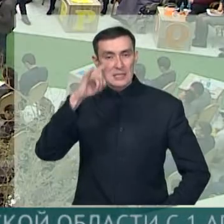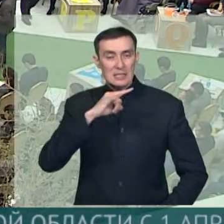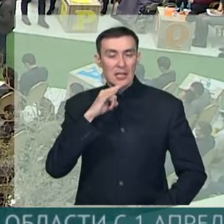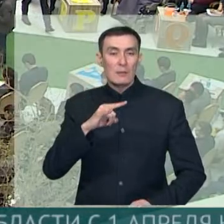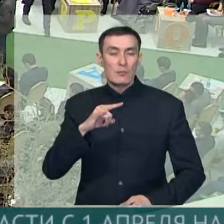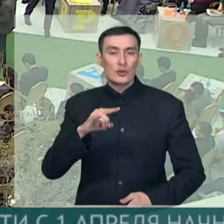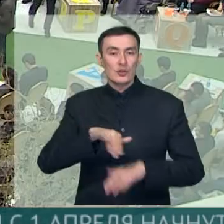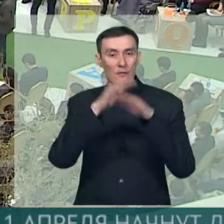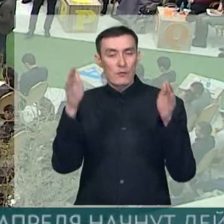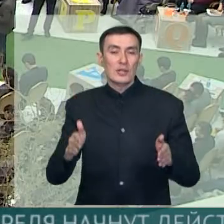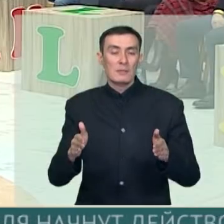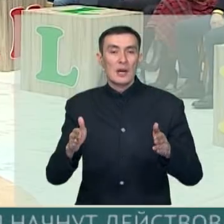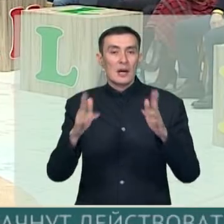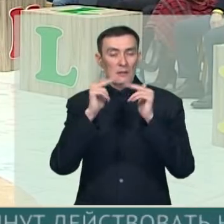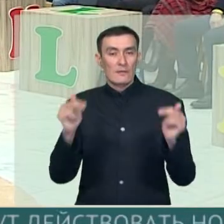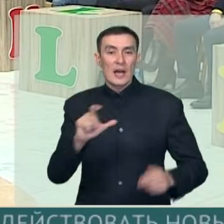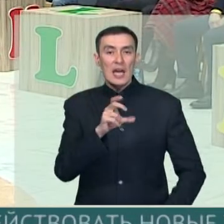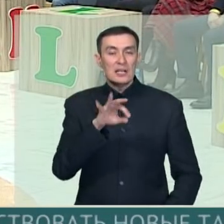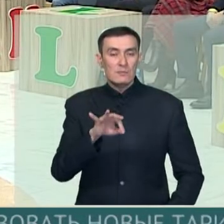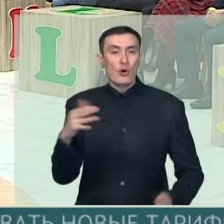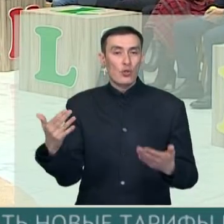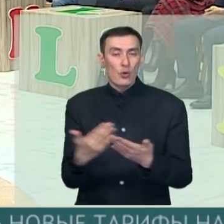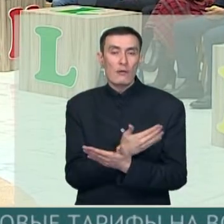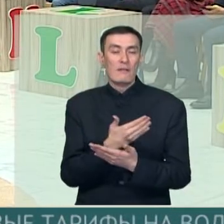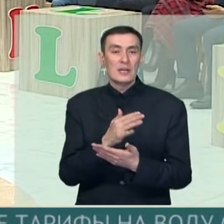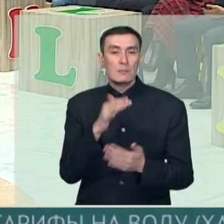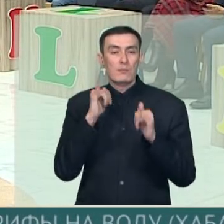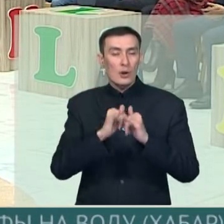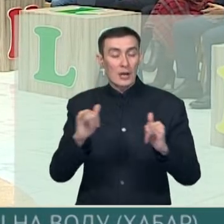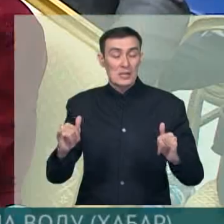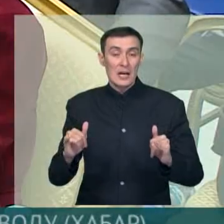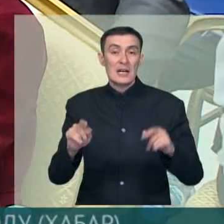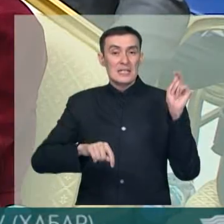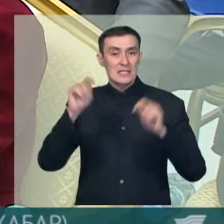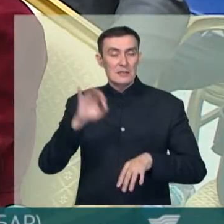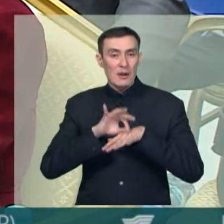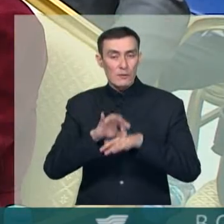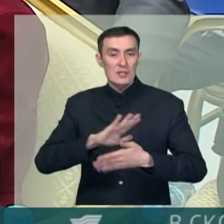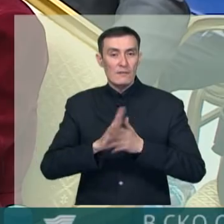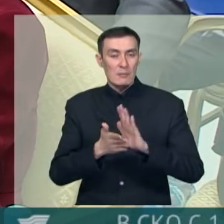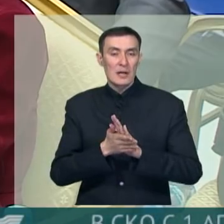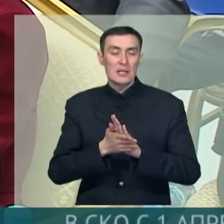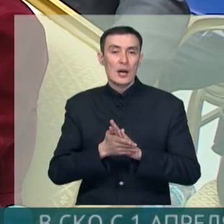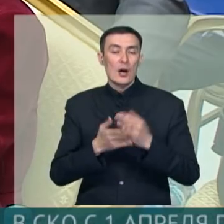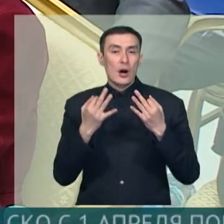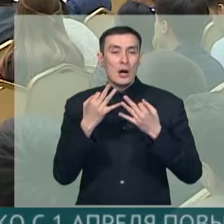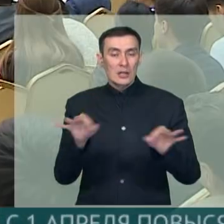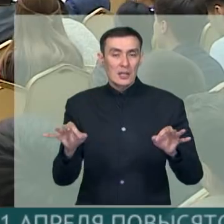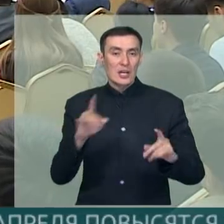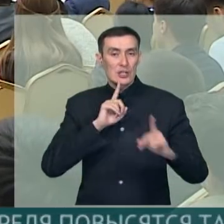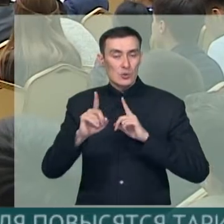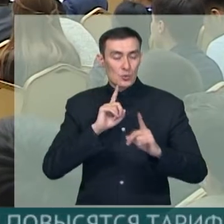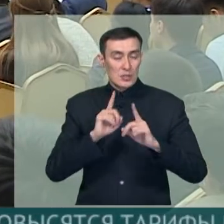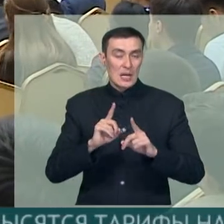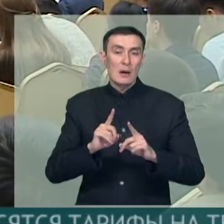сводом конгресс-центра «Экспо», символа инноваций и прогресса. Съезд проходит в формате Open Space – открытой